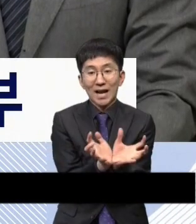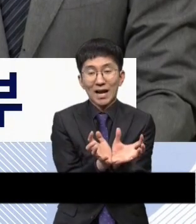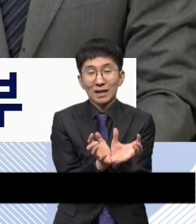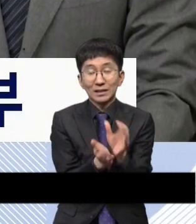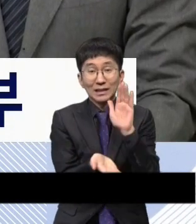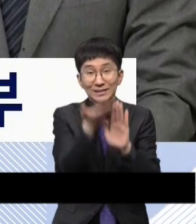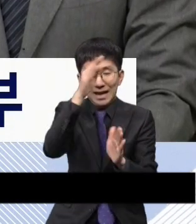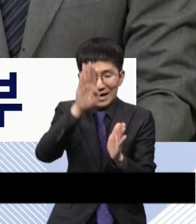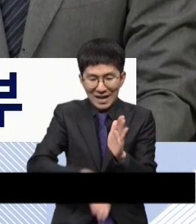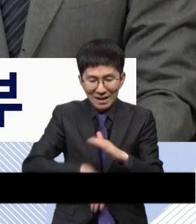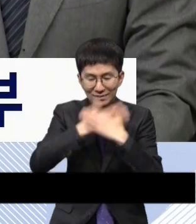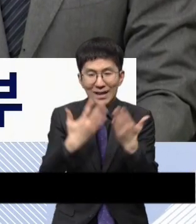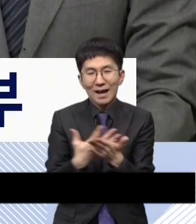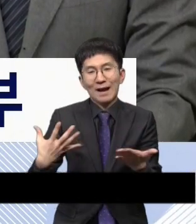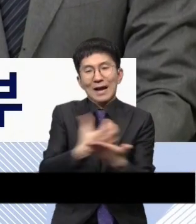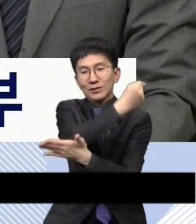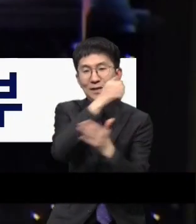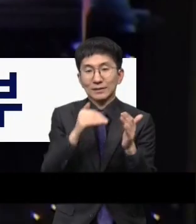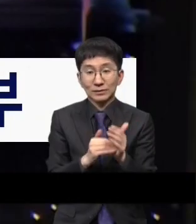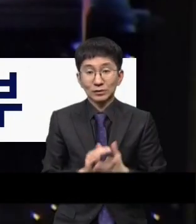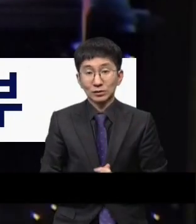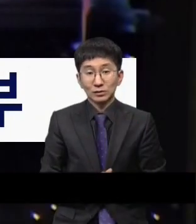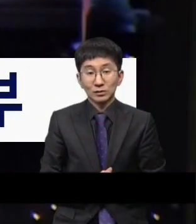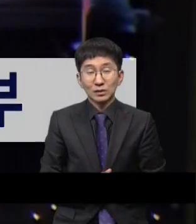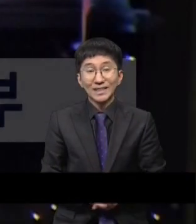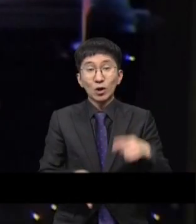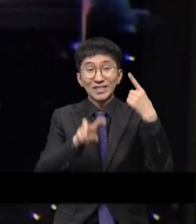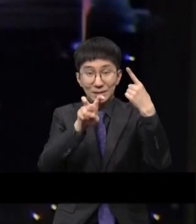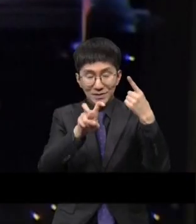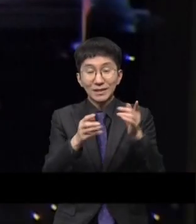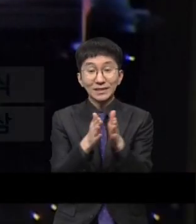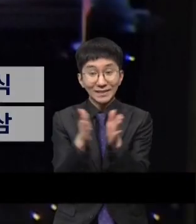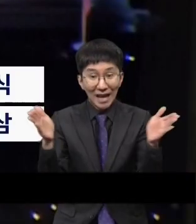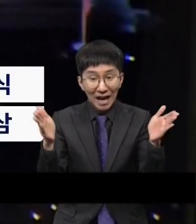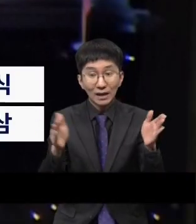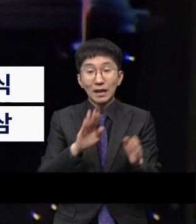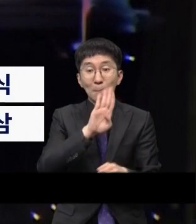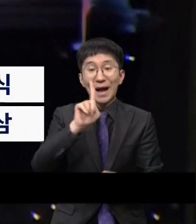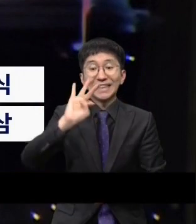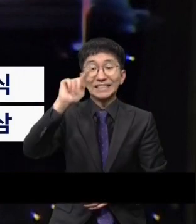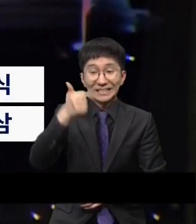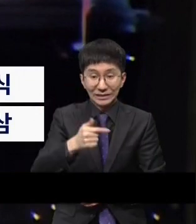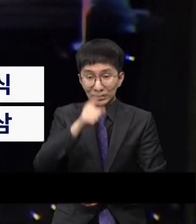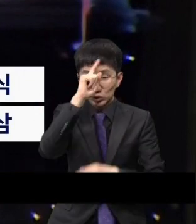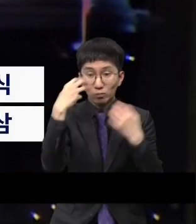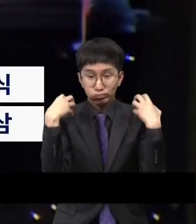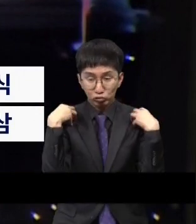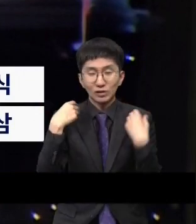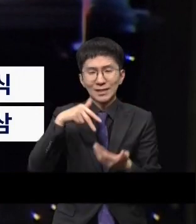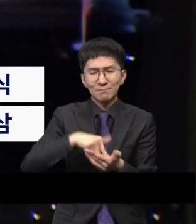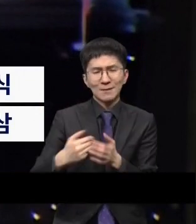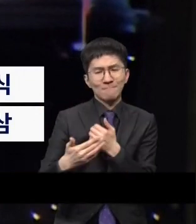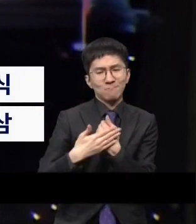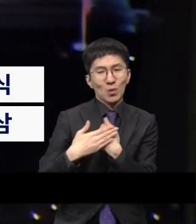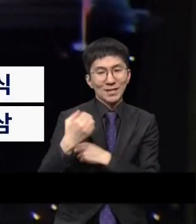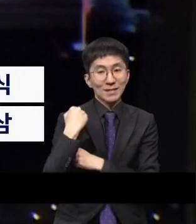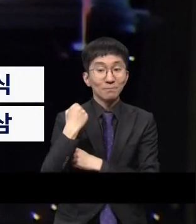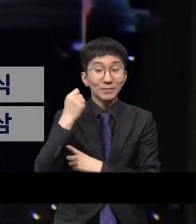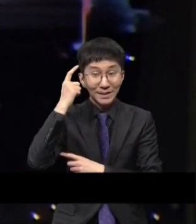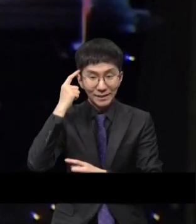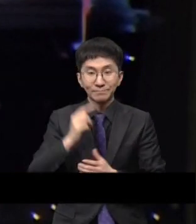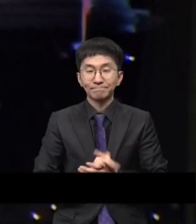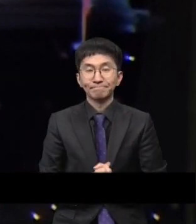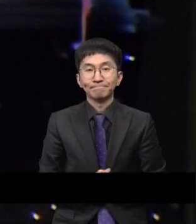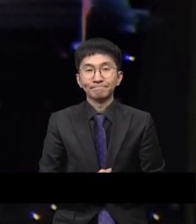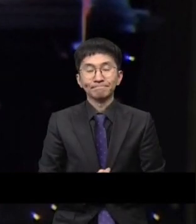상하원을 동시에 장악하게 된 거고요. 20일 출범하는 바이든 행정부는 강력한 우군을 얻게 됐다는 평가가 나오고 있습니다.